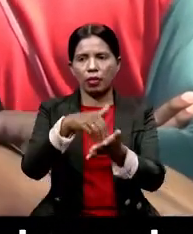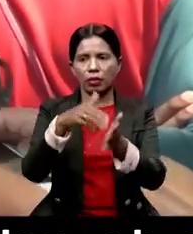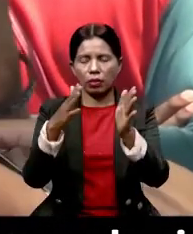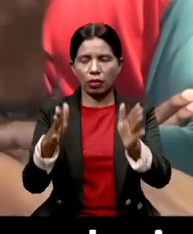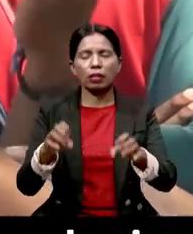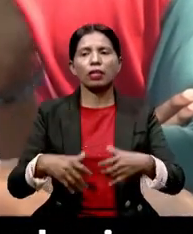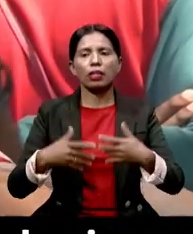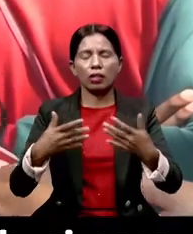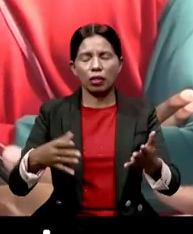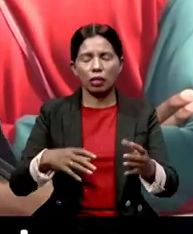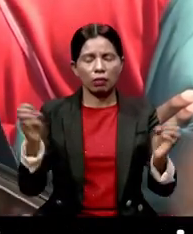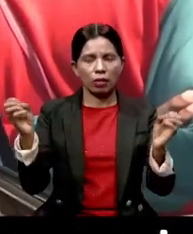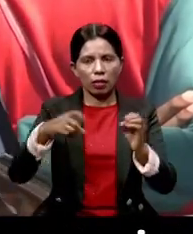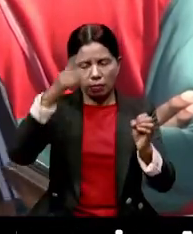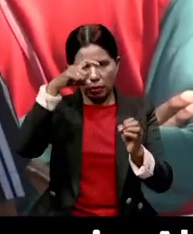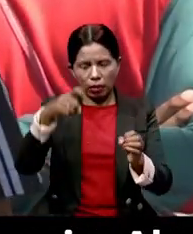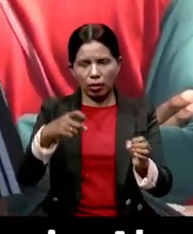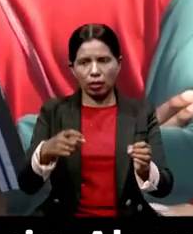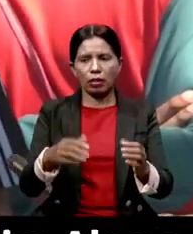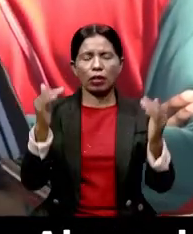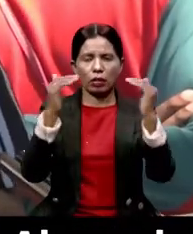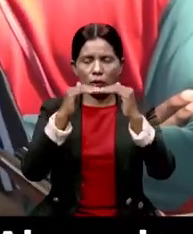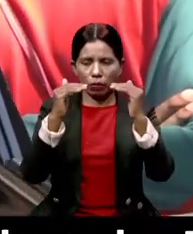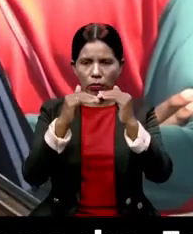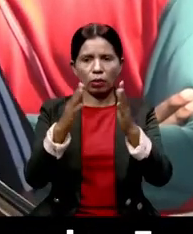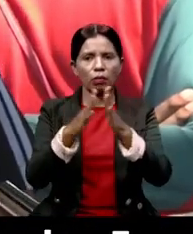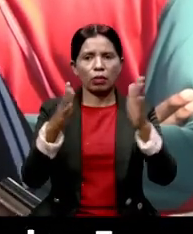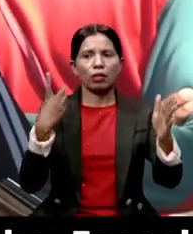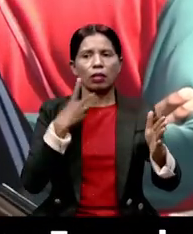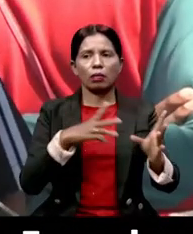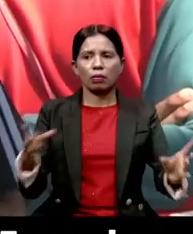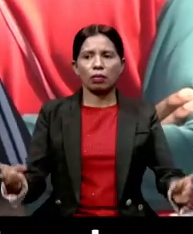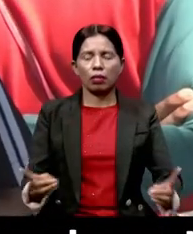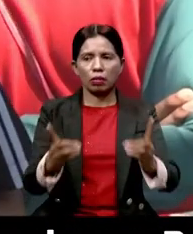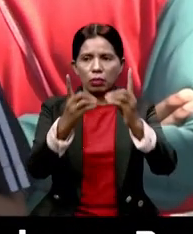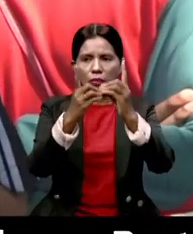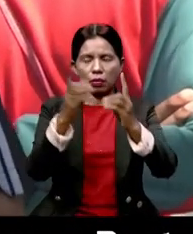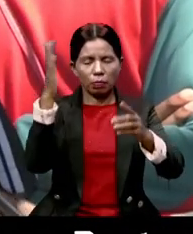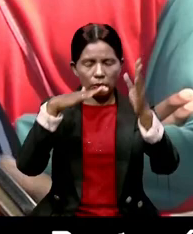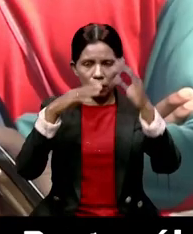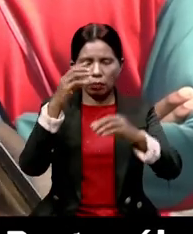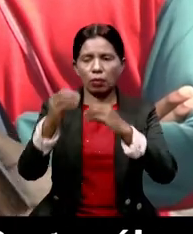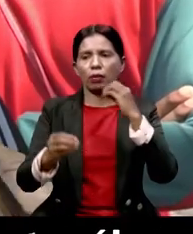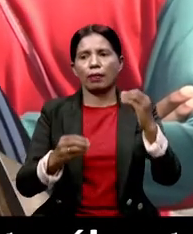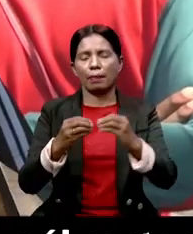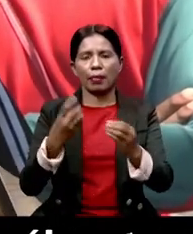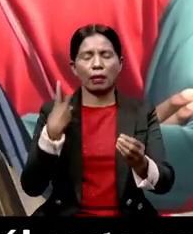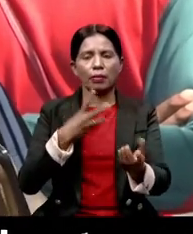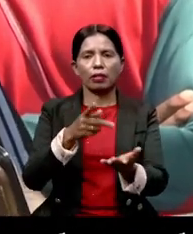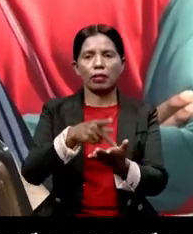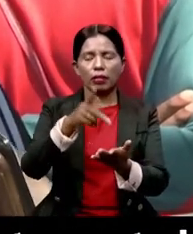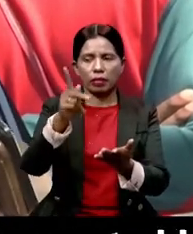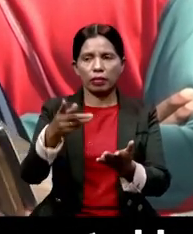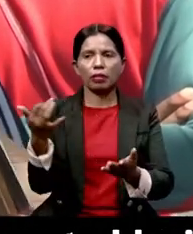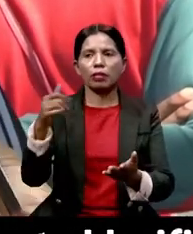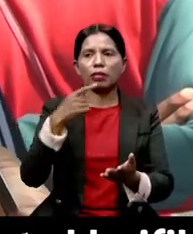makan aneh sana mak lalu mati. Mas momentu yang kontri dan nih mak ami hasurona bebe kono problem mak kono payah nih pagamin tu. Antu sira